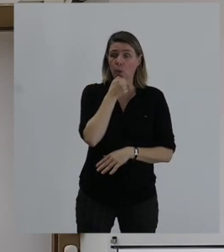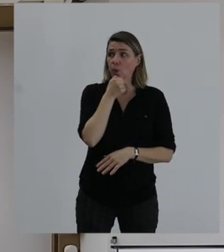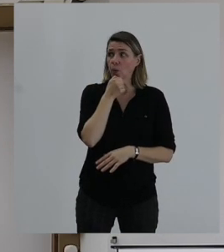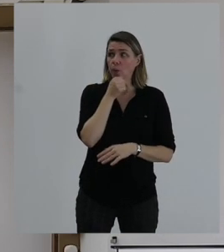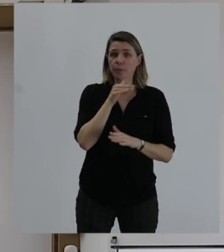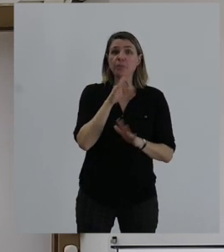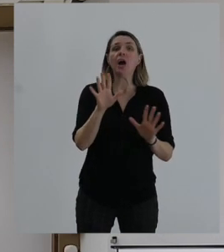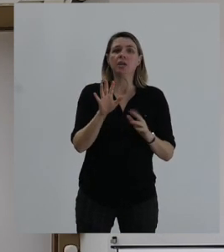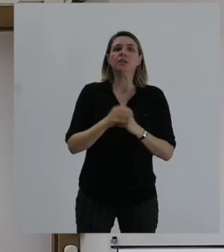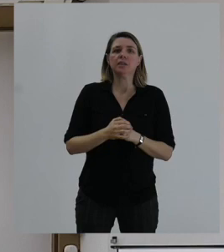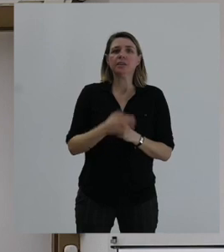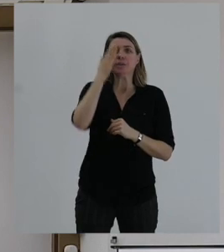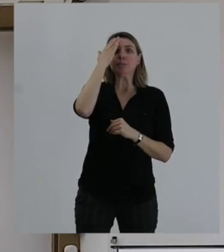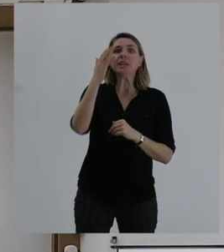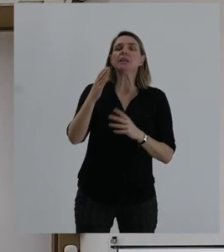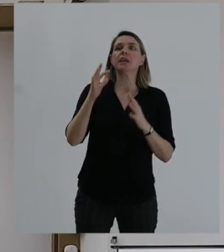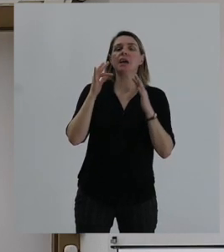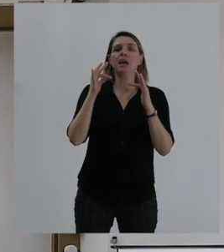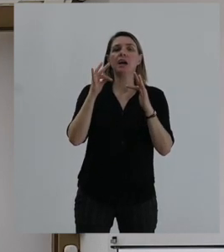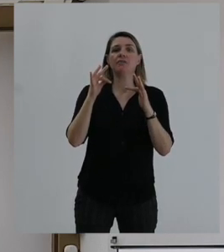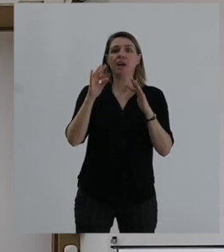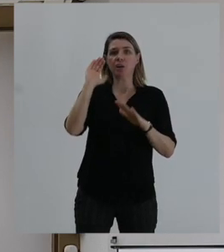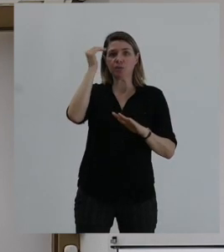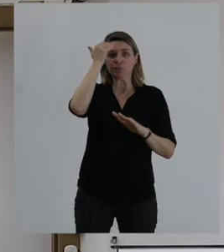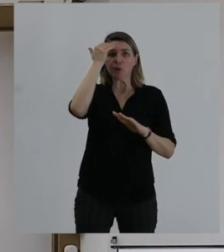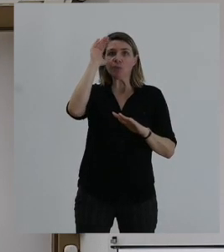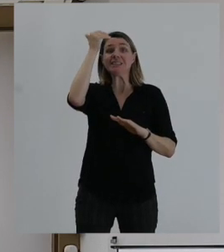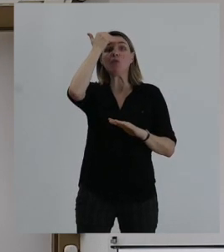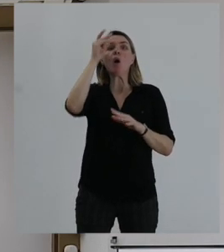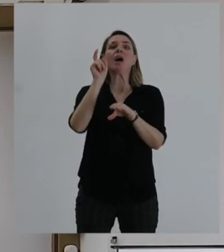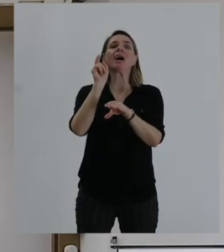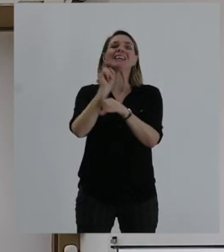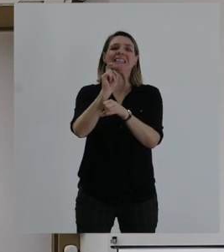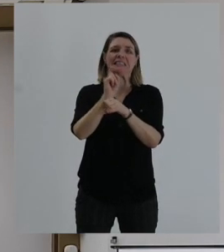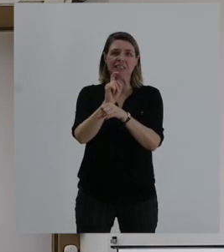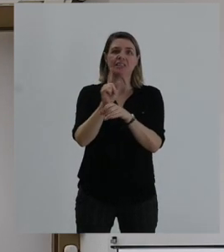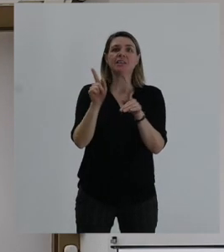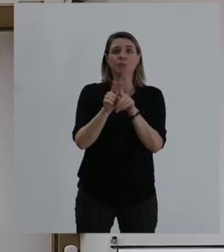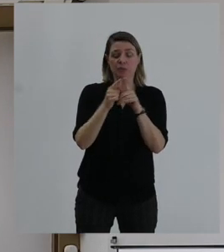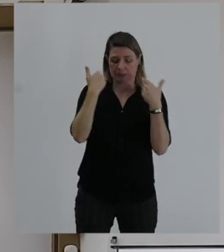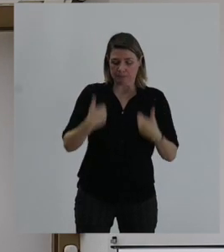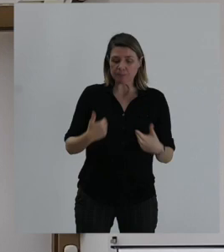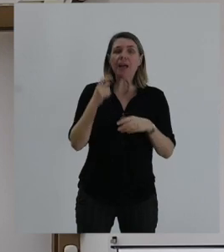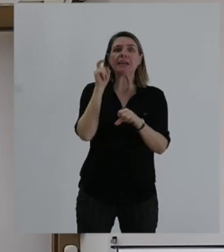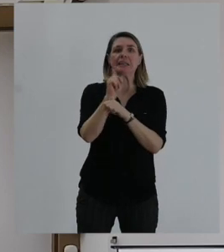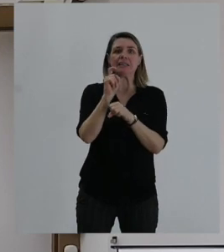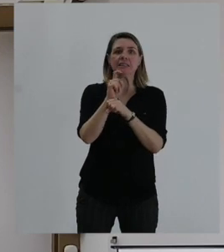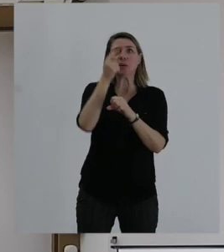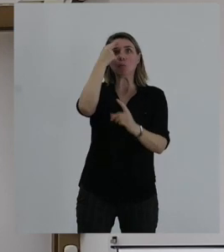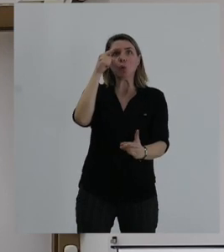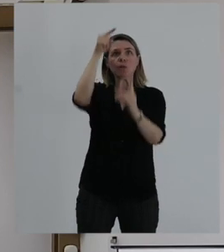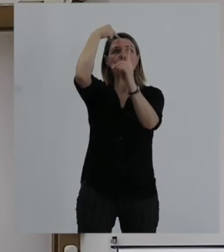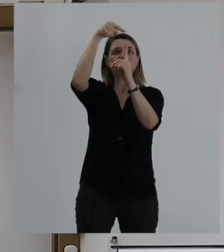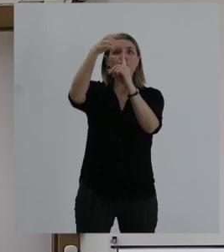C'est que je pense que si on pose cette idée de savoir critique, et même de se poser comme étant critique par rapport à certains enjeux